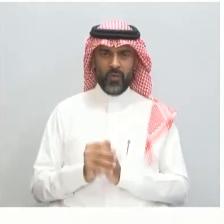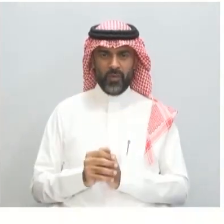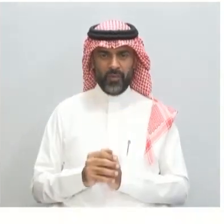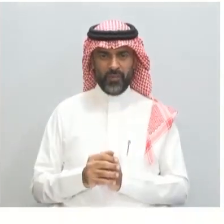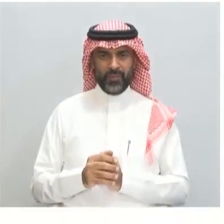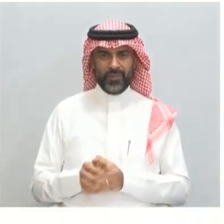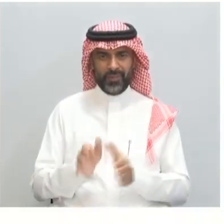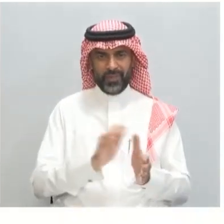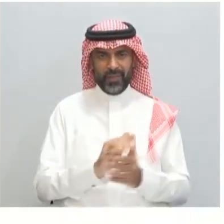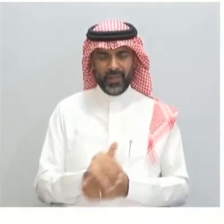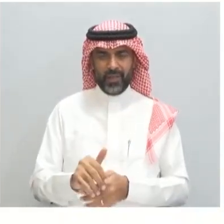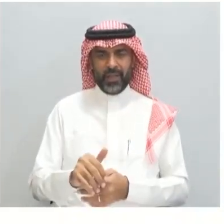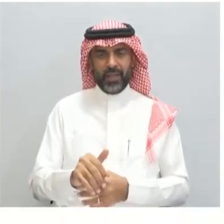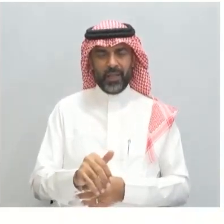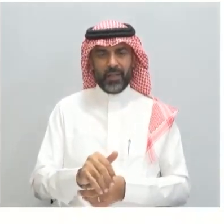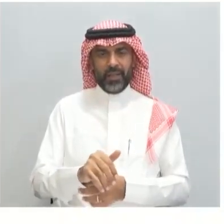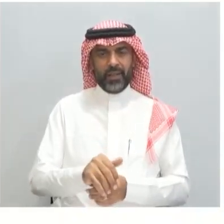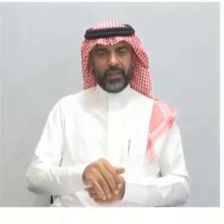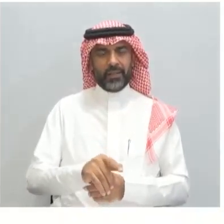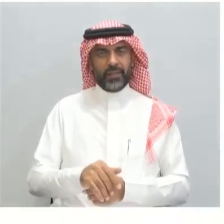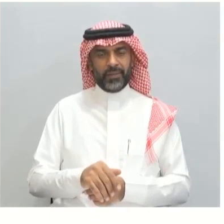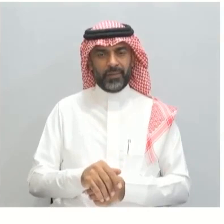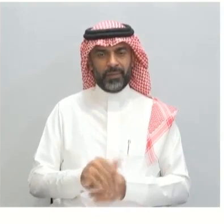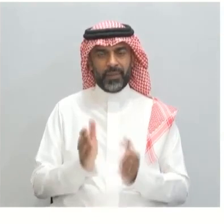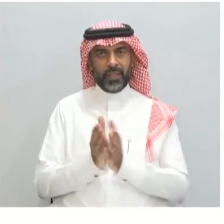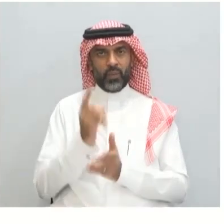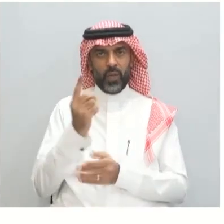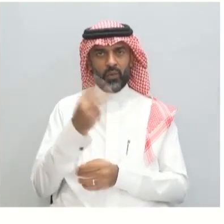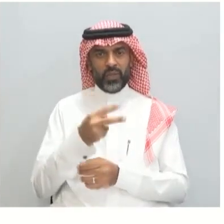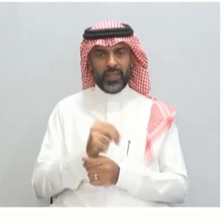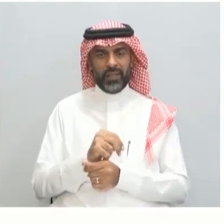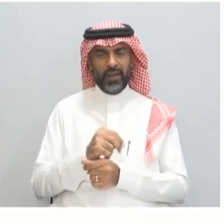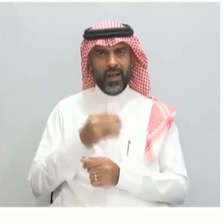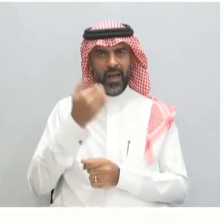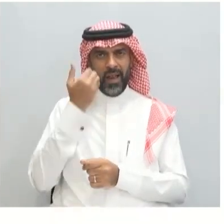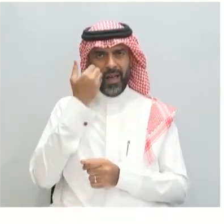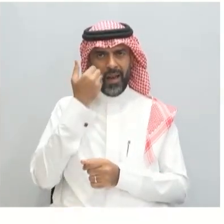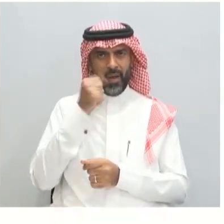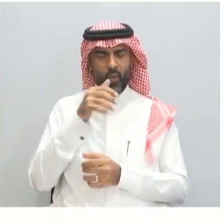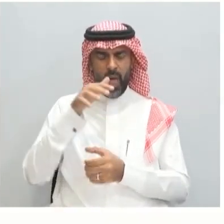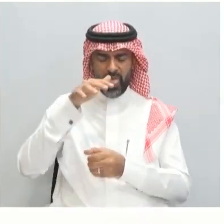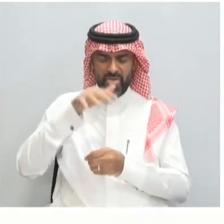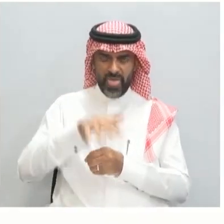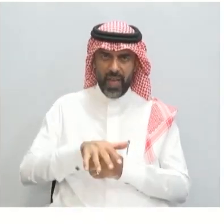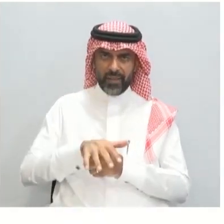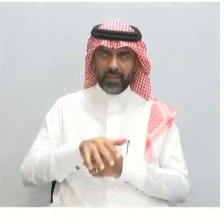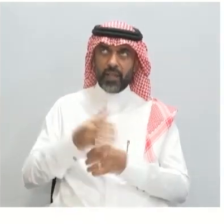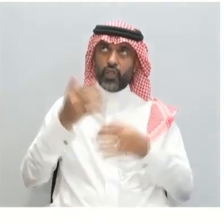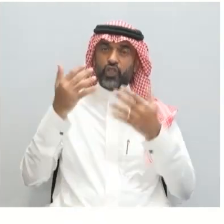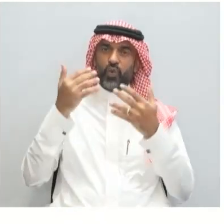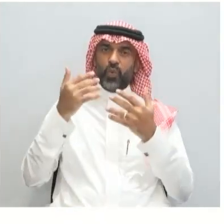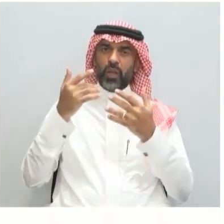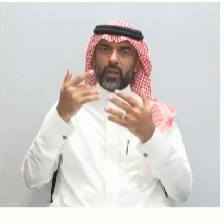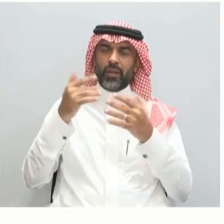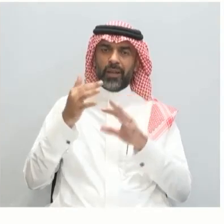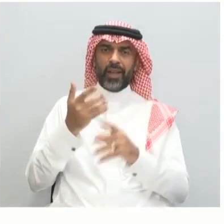البنفسجيه ومن ثم انتقلنا الى الدرس الحادي والعش الحراره والضغط الجوي وتاثير